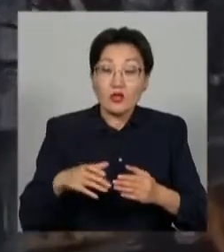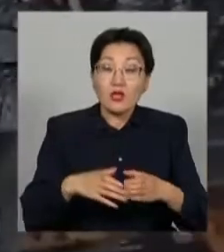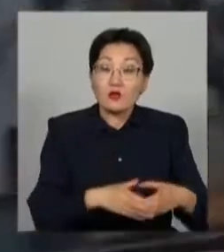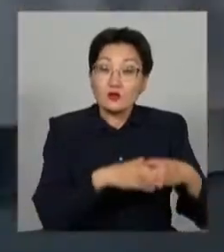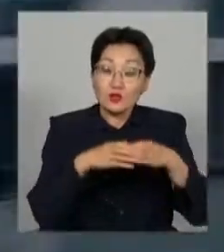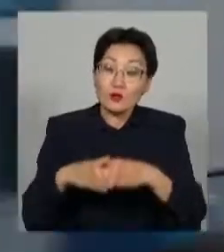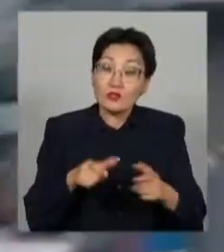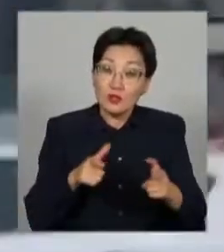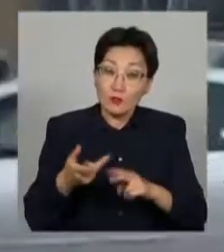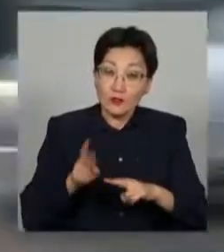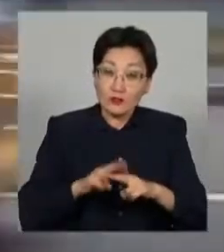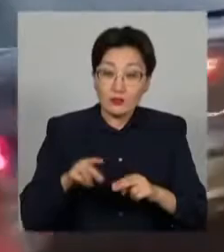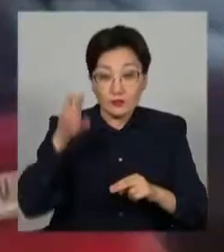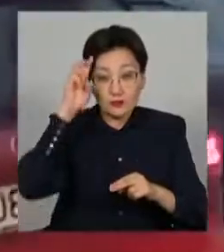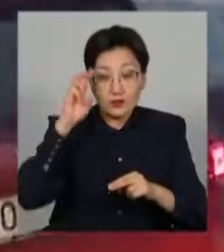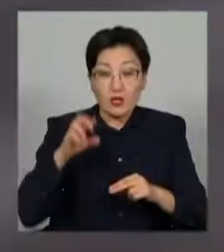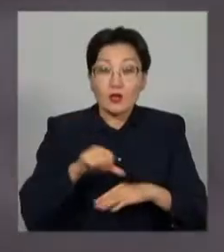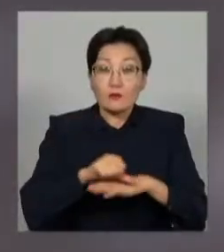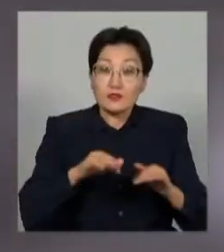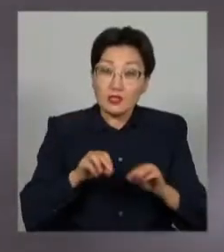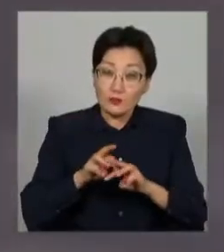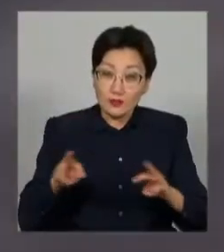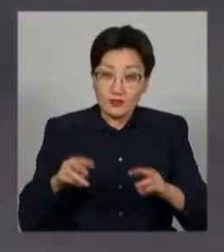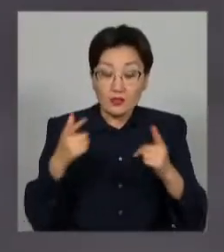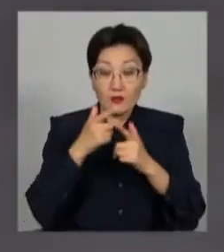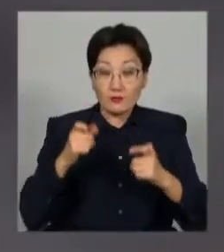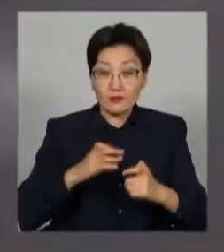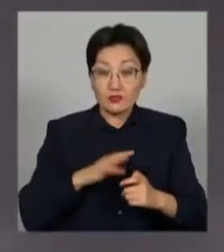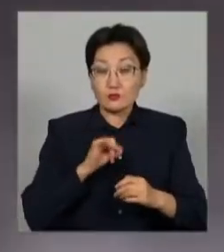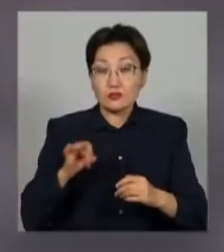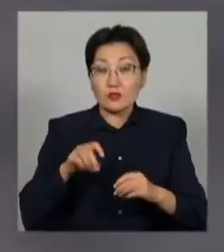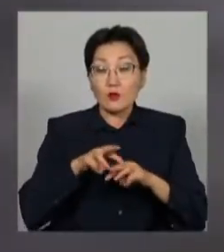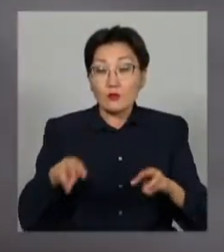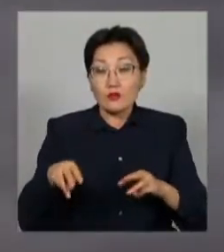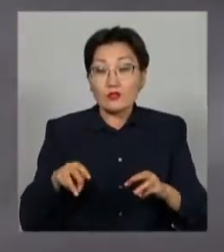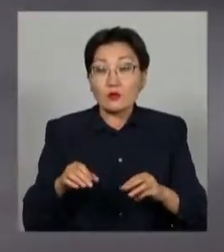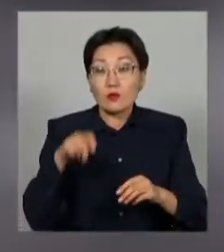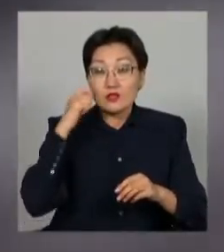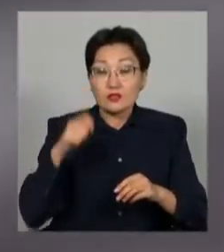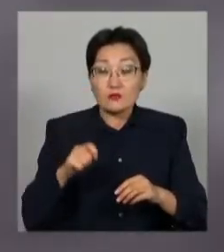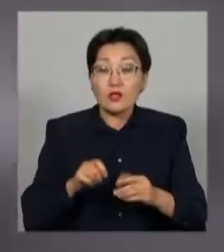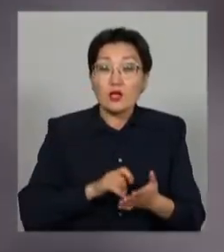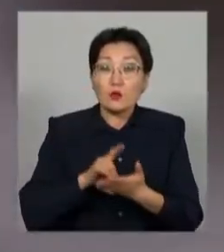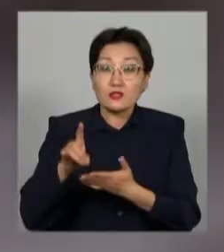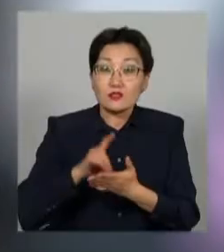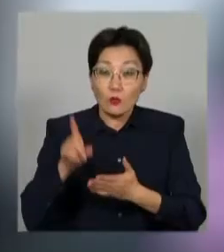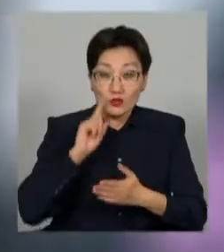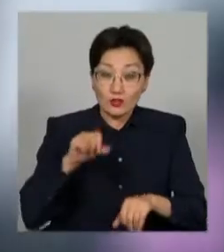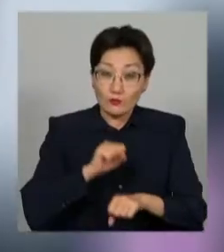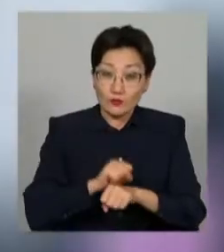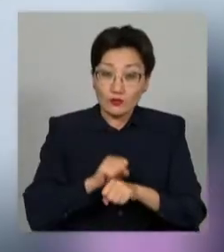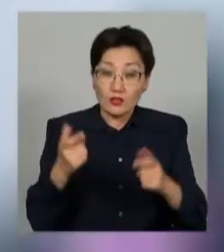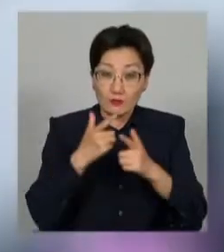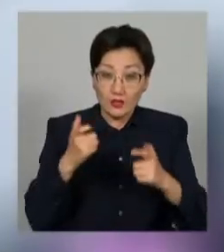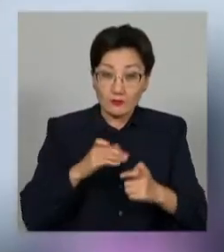көшіруге дайындауда. Бұл туралы мемлекетіміздің сыртқы істер министрлігі мәлімдеді. Сондай-ақ министрлік Украина мен әуе хабарлама уақытша тоқтағанын